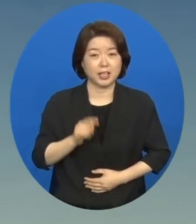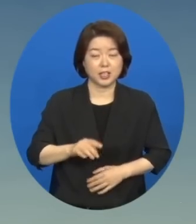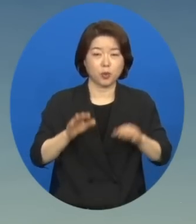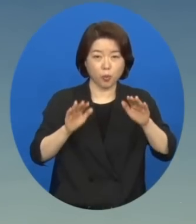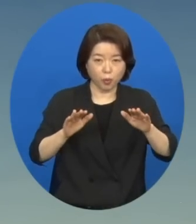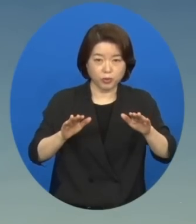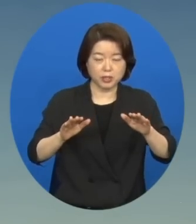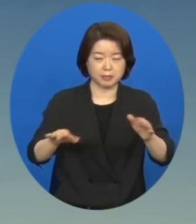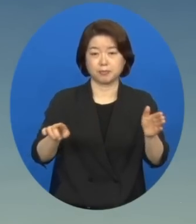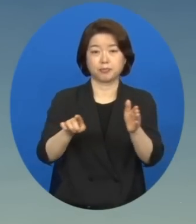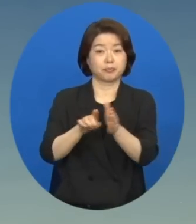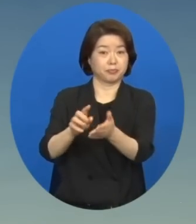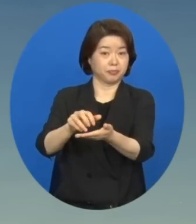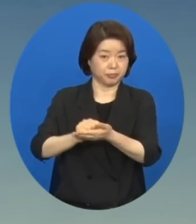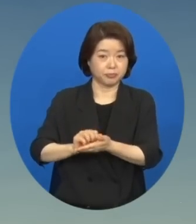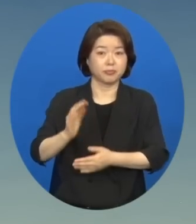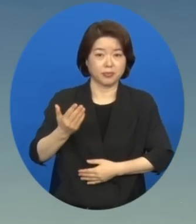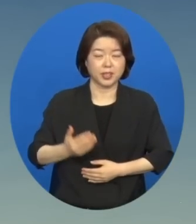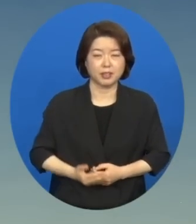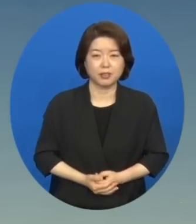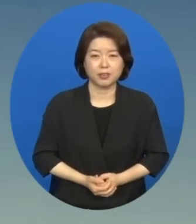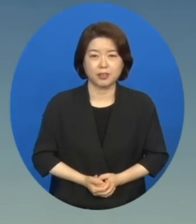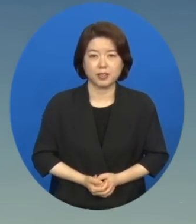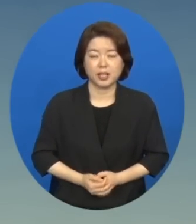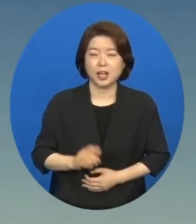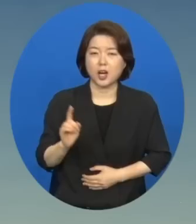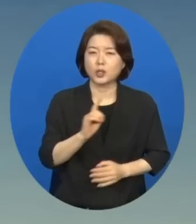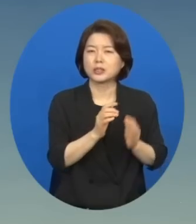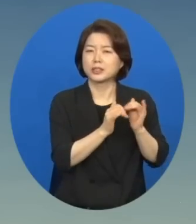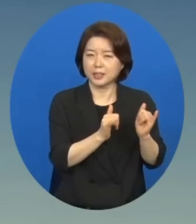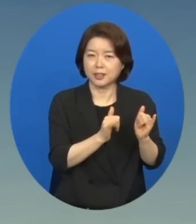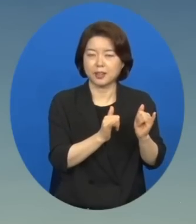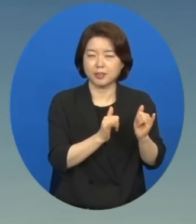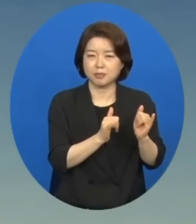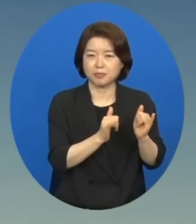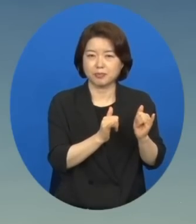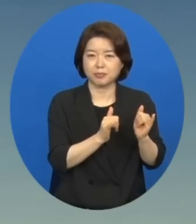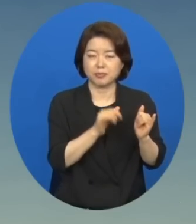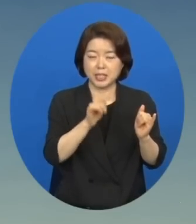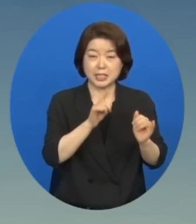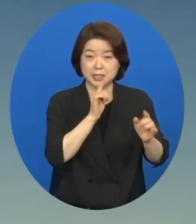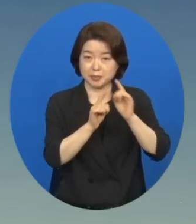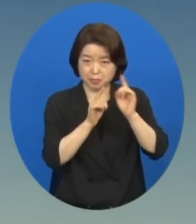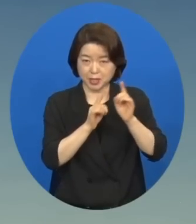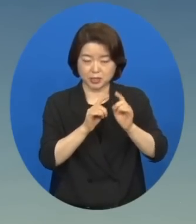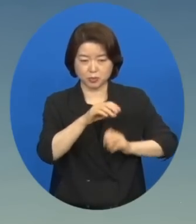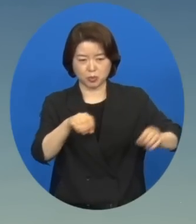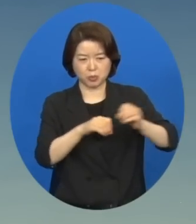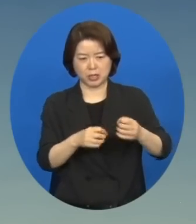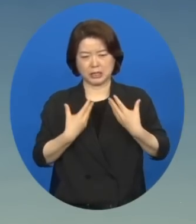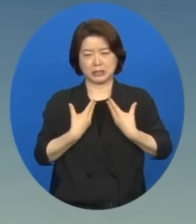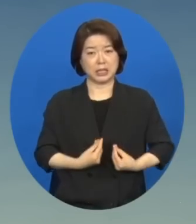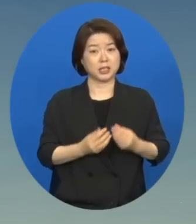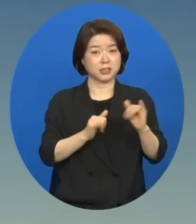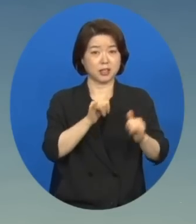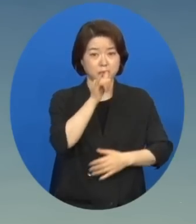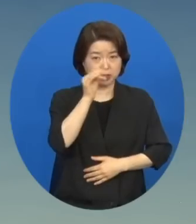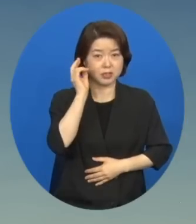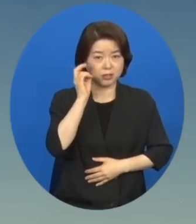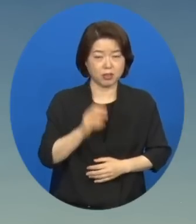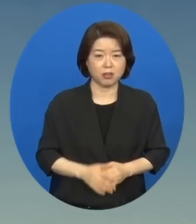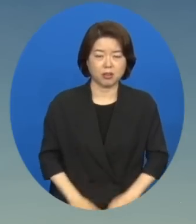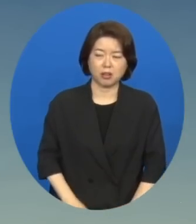우리가 믿어야, 믿기를 원합니다. 어떤 분들은 이런 말씀에 오히려 낙심하는 분들도 있어요.